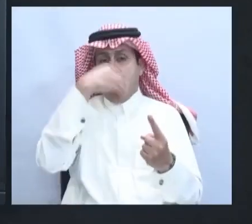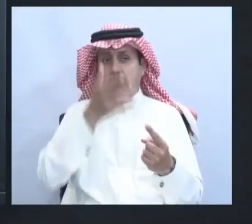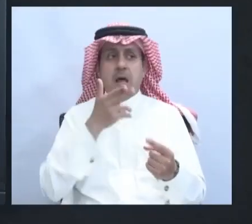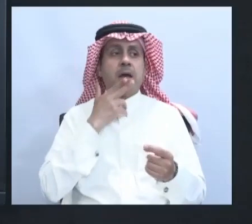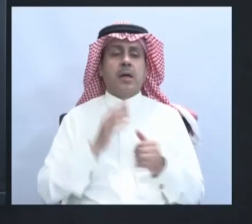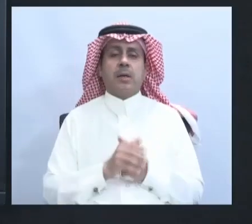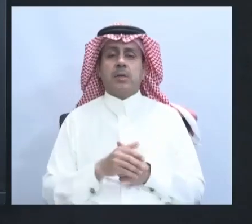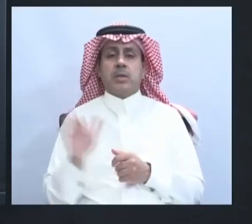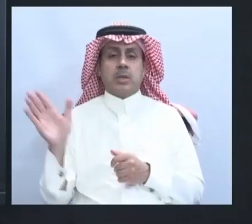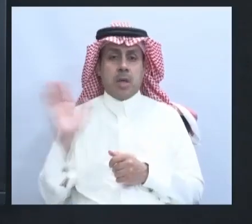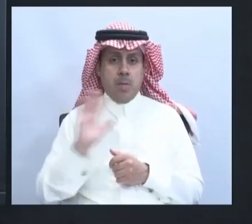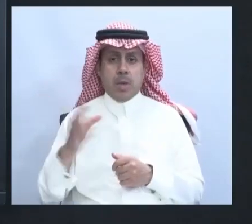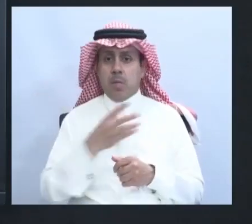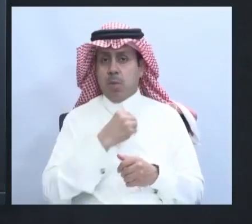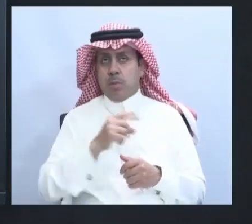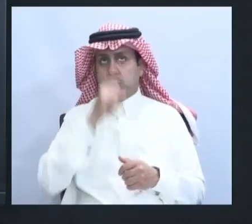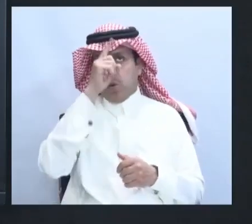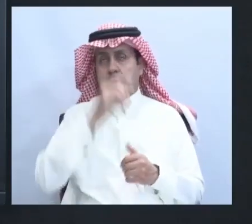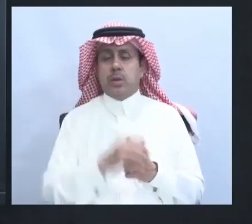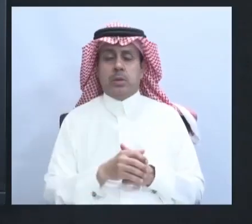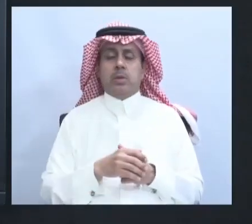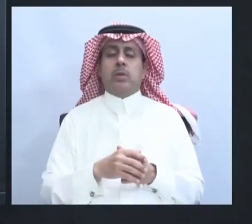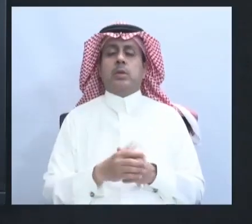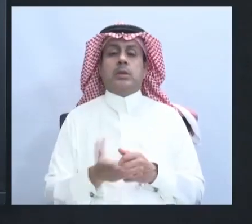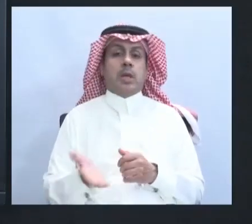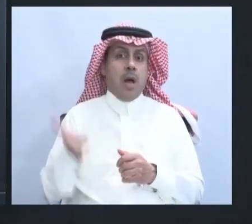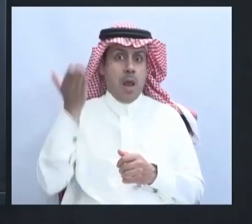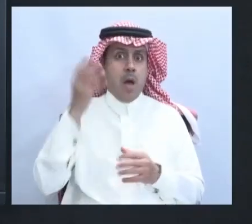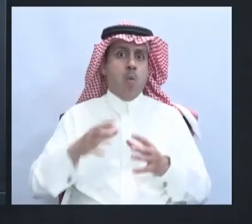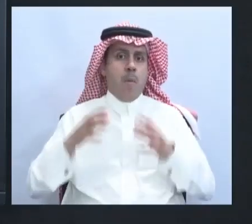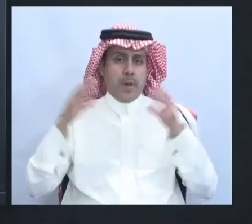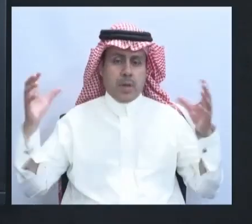الله تعالى والسلام عليكم ورحمه الله تعالى وبركاته